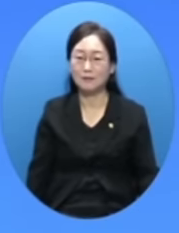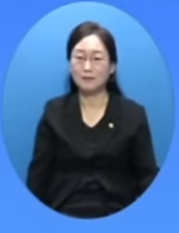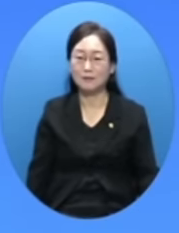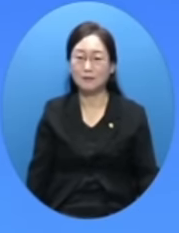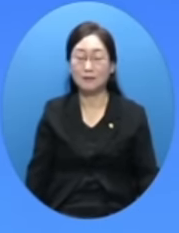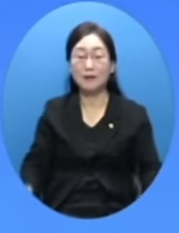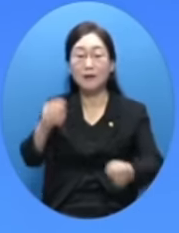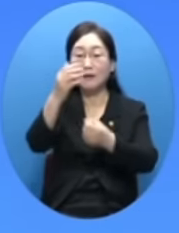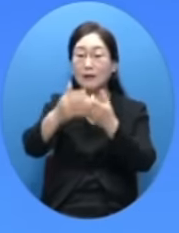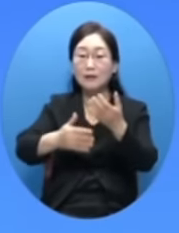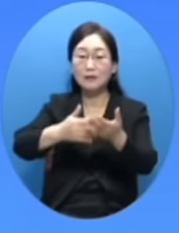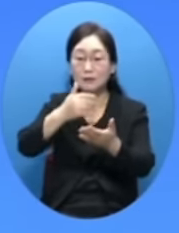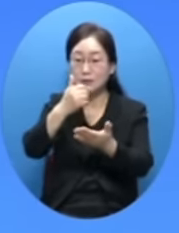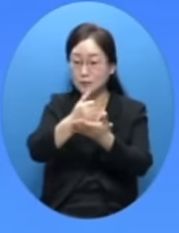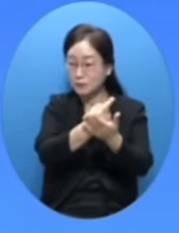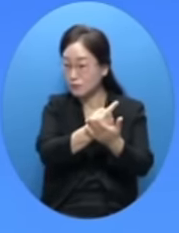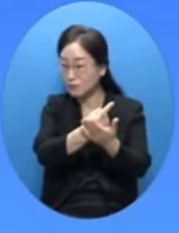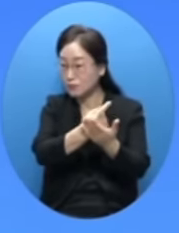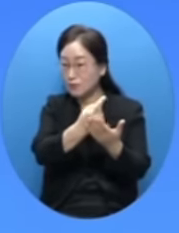하나님의 품을 떠나